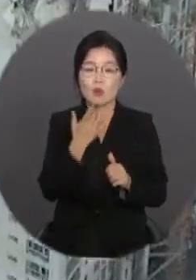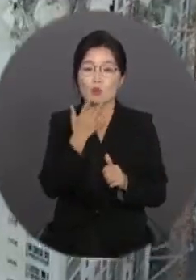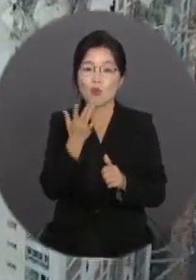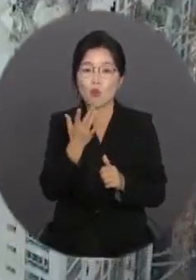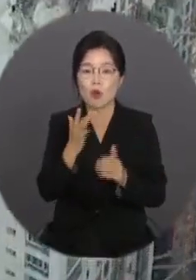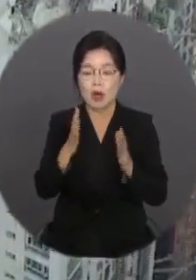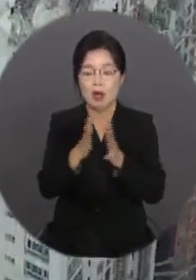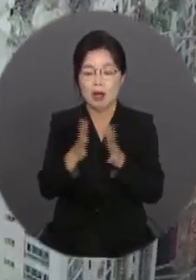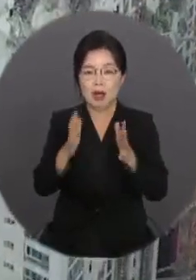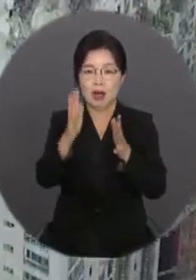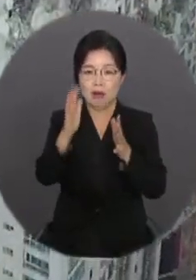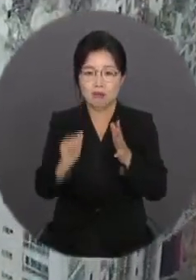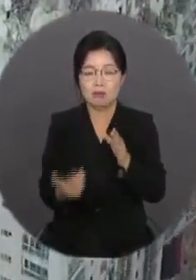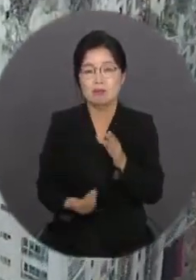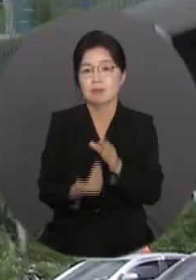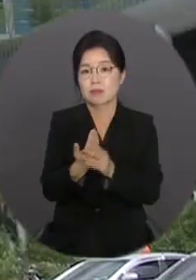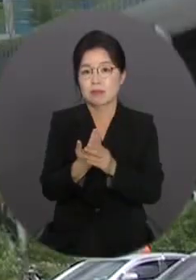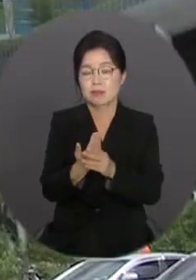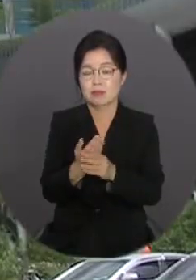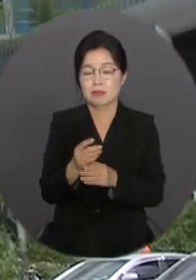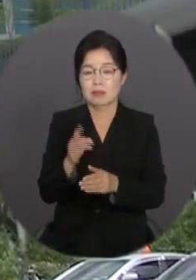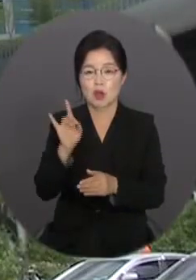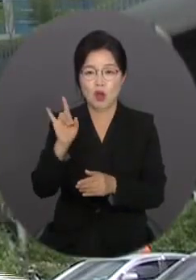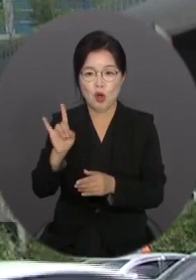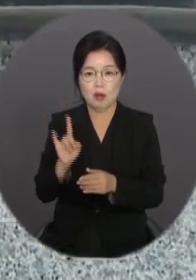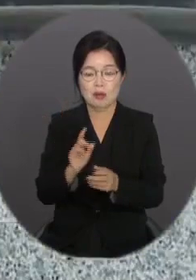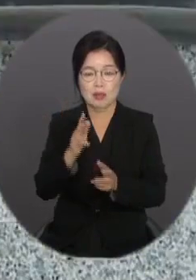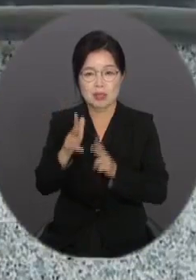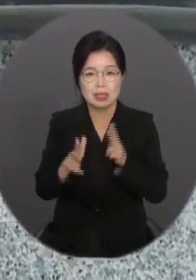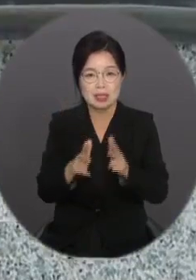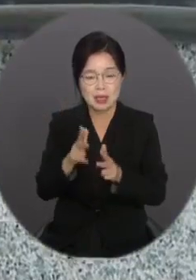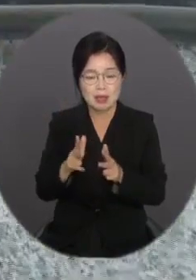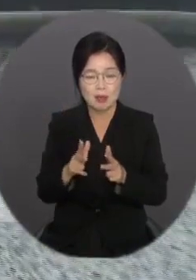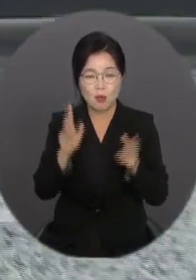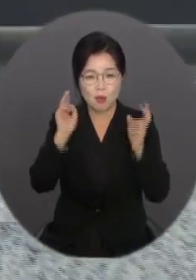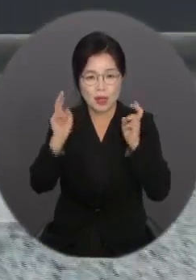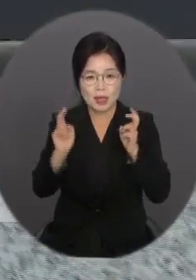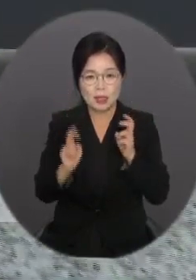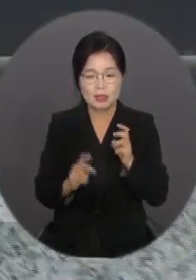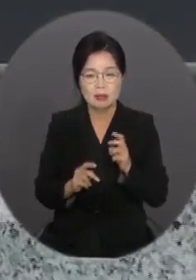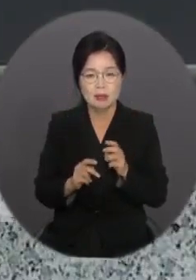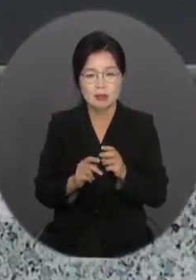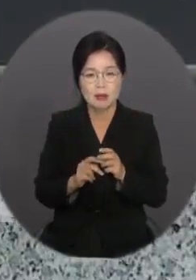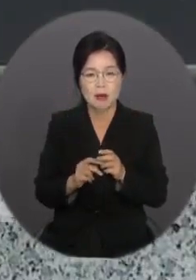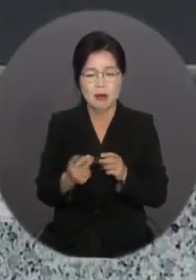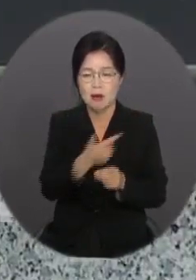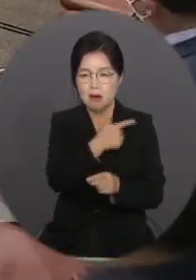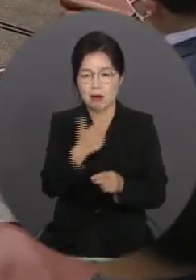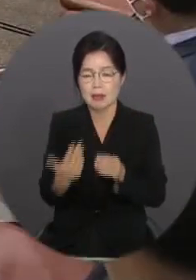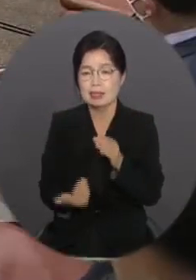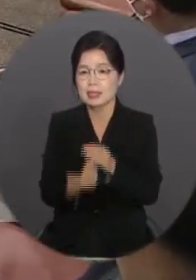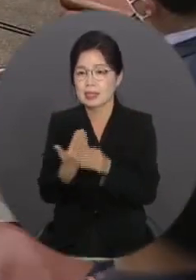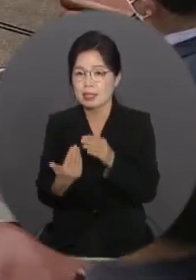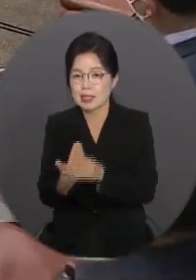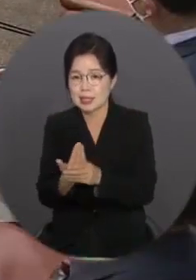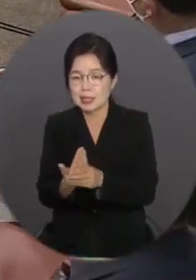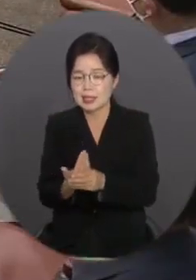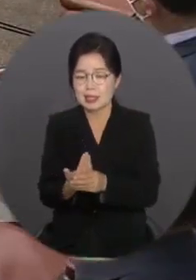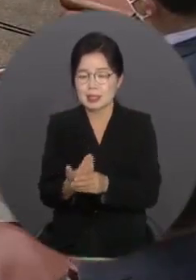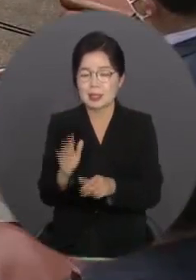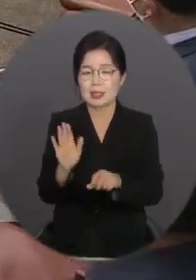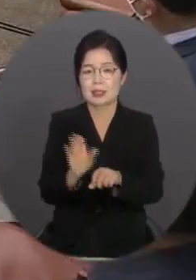아이파크 붕괴 사고까지 현대산업개발이 불과 7개월 사이에 광주에서 잇따라 대형 참사를 발생시킨 책임을